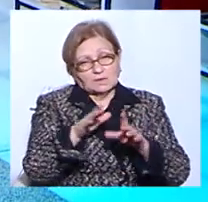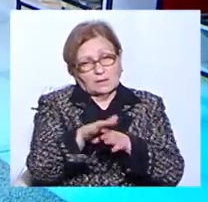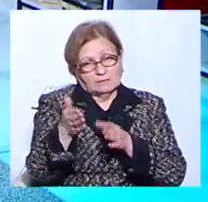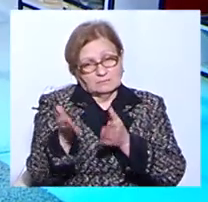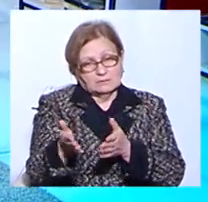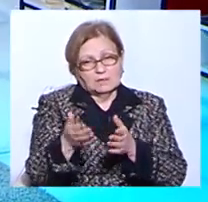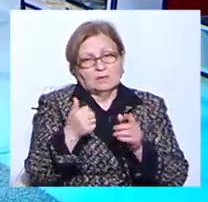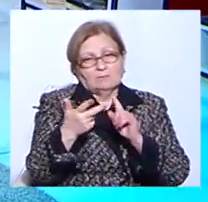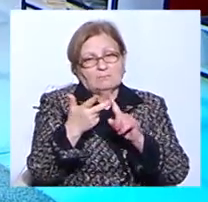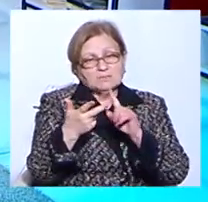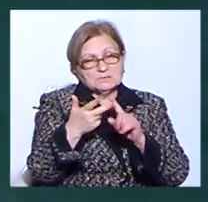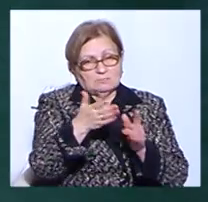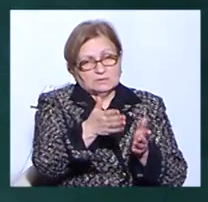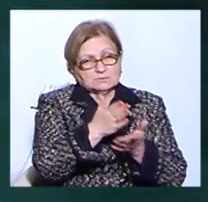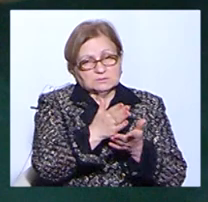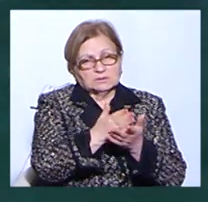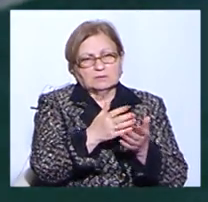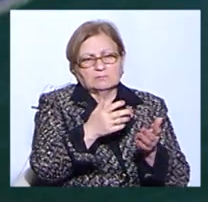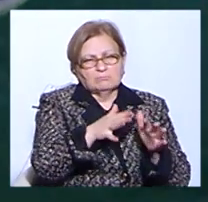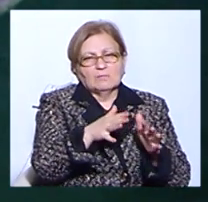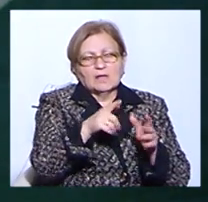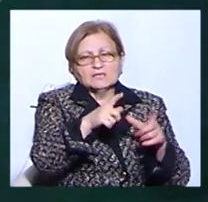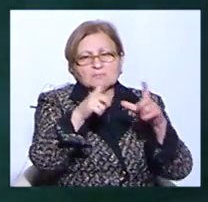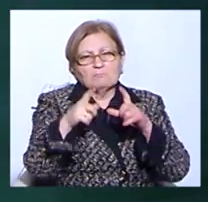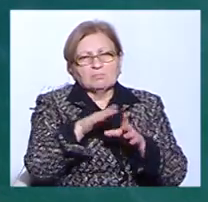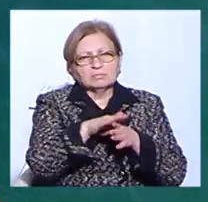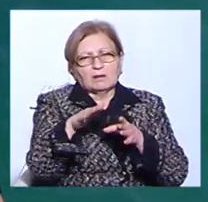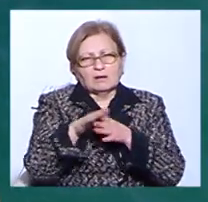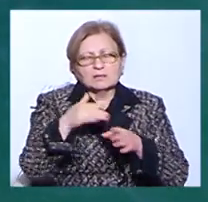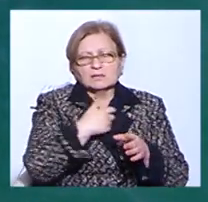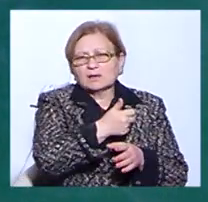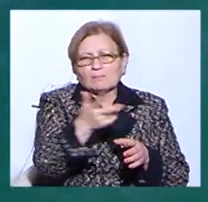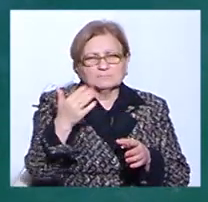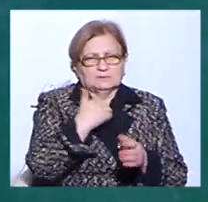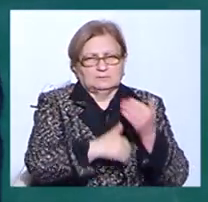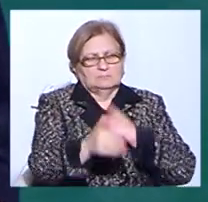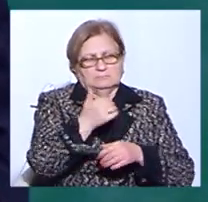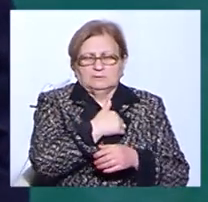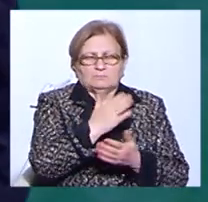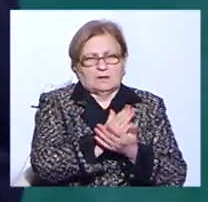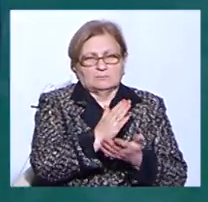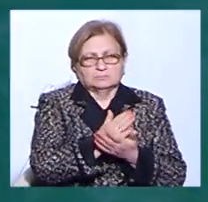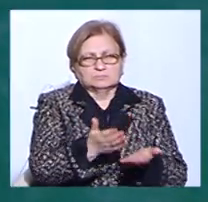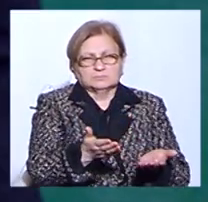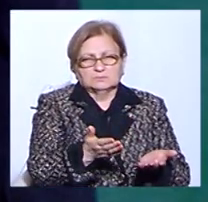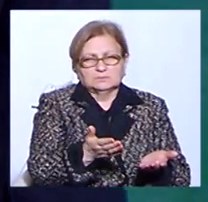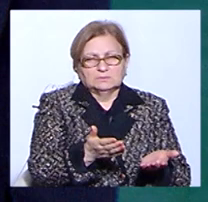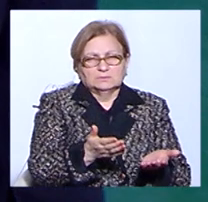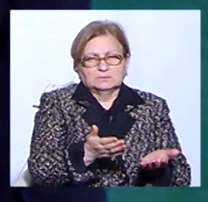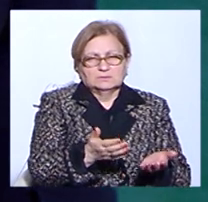მესამე ჩაბახში, აი ეგეთივე ხაჭაპური. მეოთხე, ეს მთელები მე მაქვს რამდენიც მსურს. მაშ